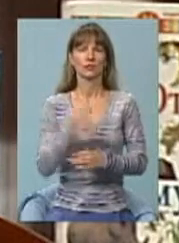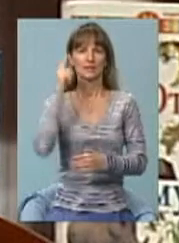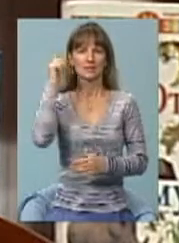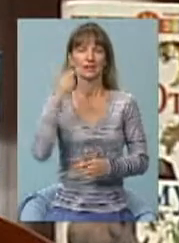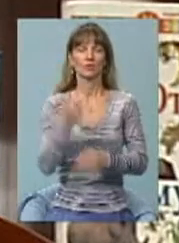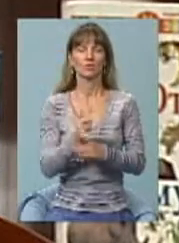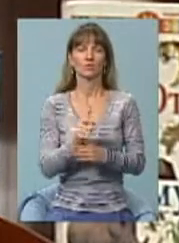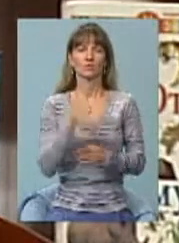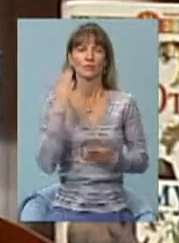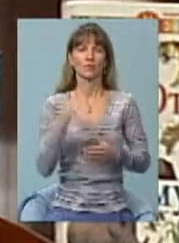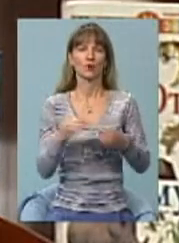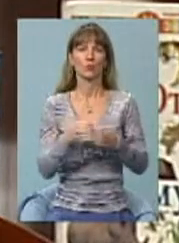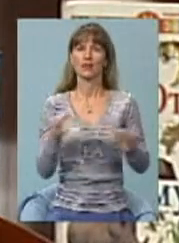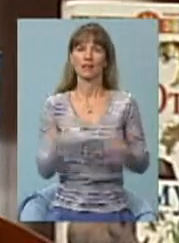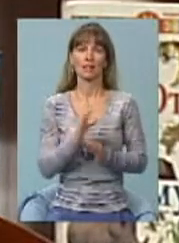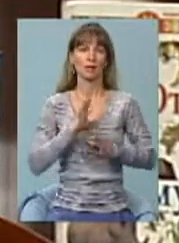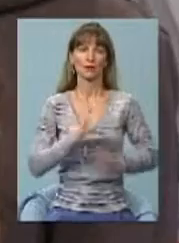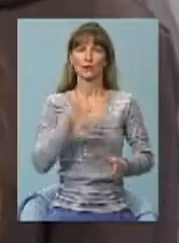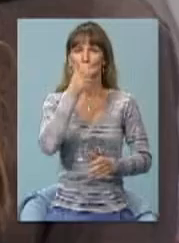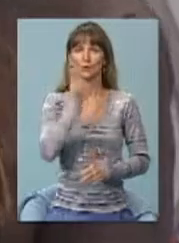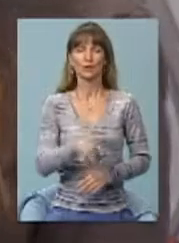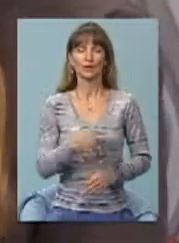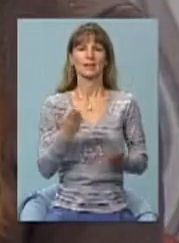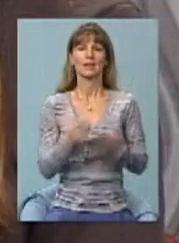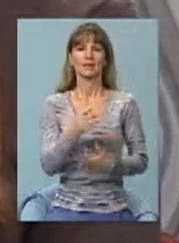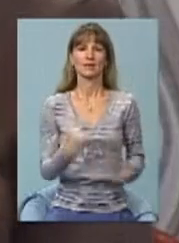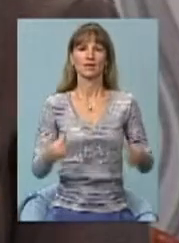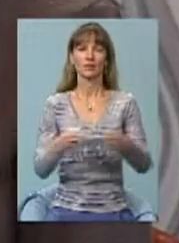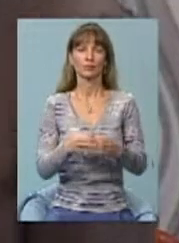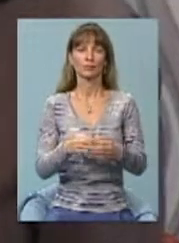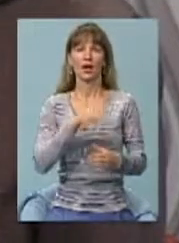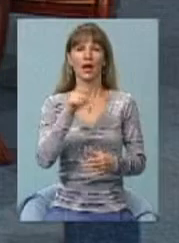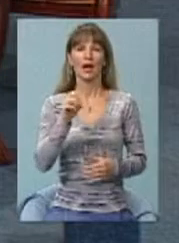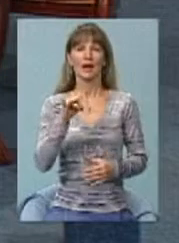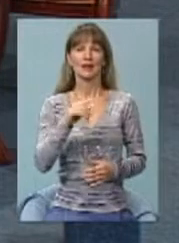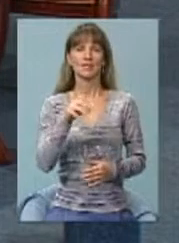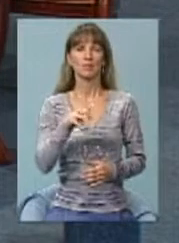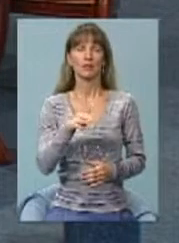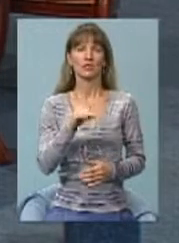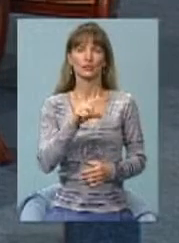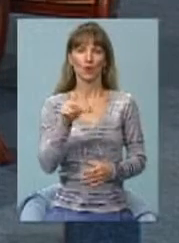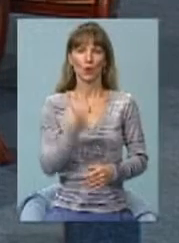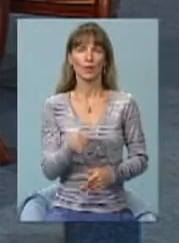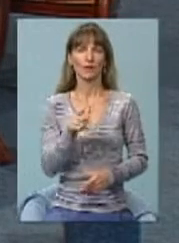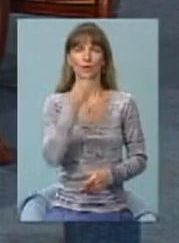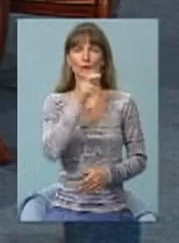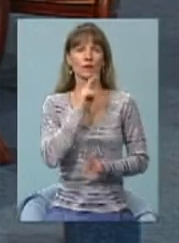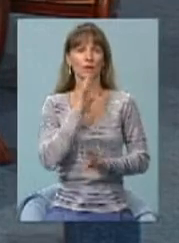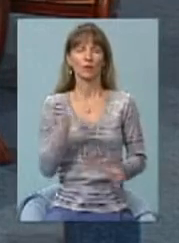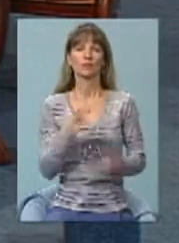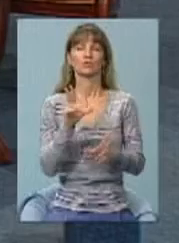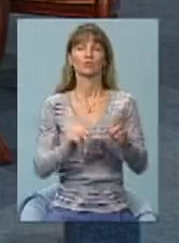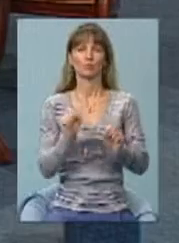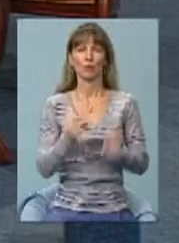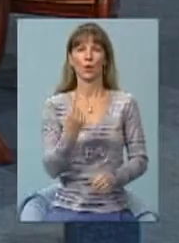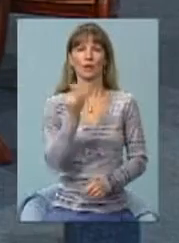веселые анекдоты, и нам никогда не бывает скучно вместе. Тобто, якщо у вас зібралась така ціла компанія харизматичних людей, то вам не буде сумно взагалі. Да. А як вважаєш, а чи може